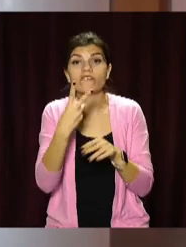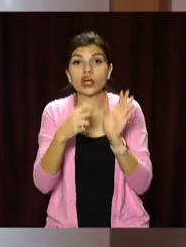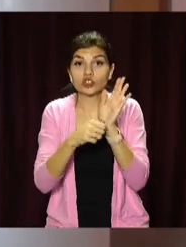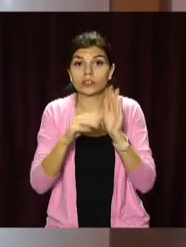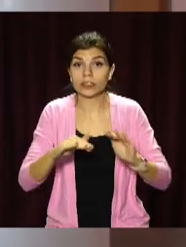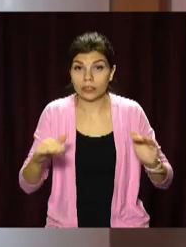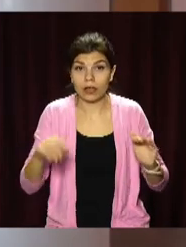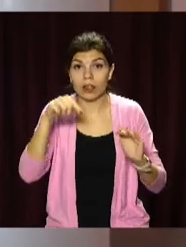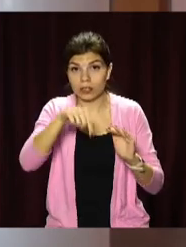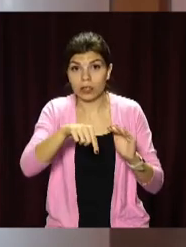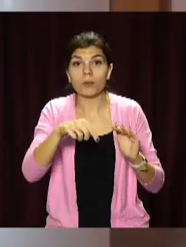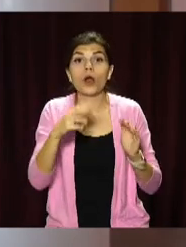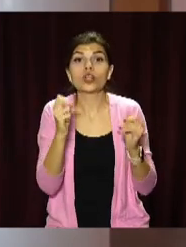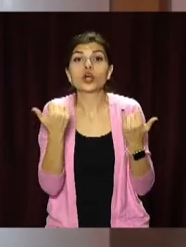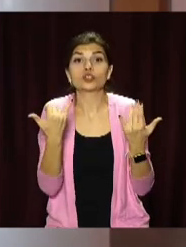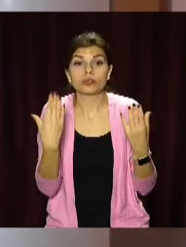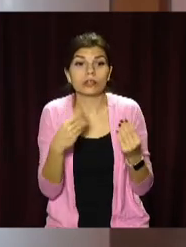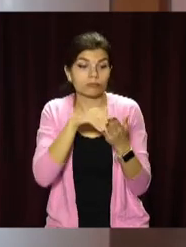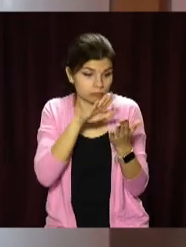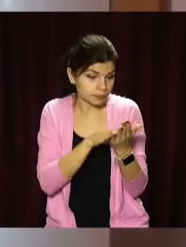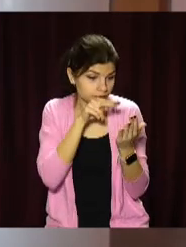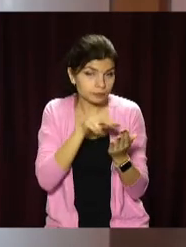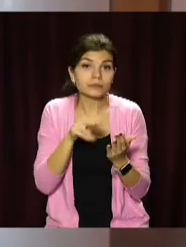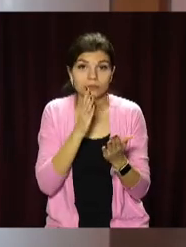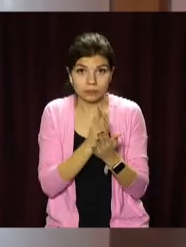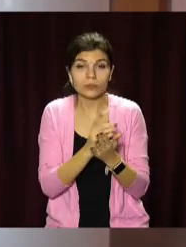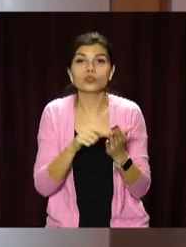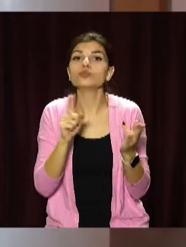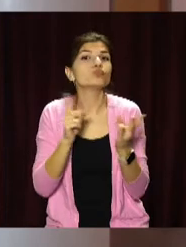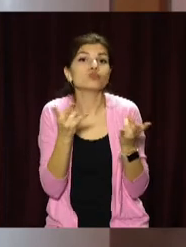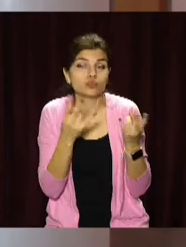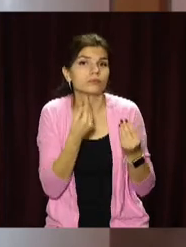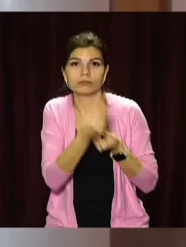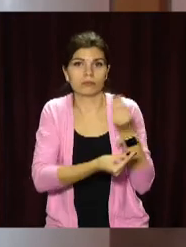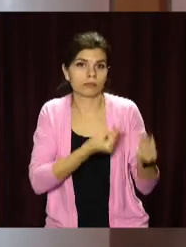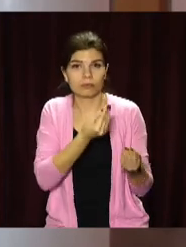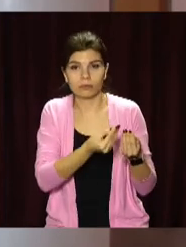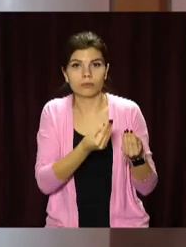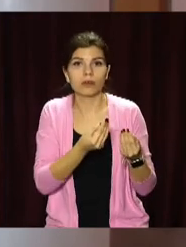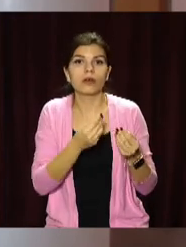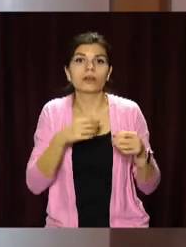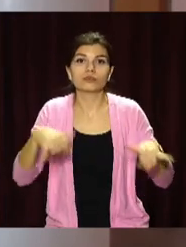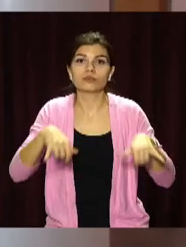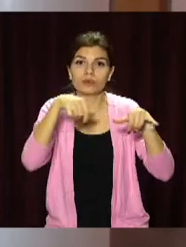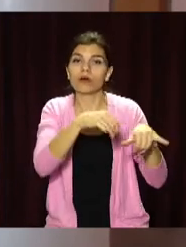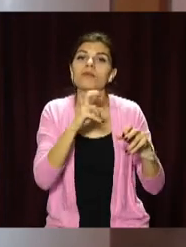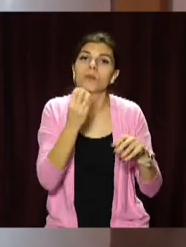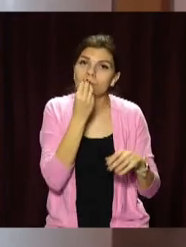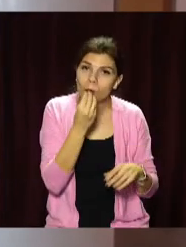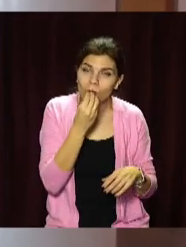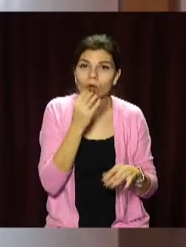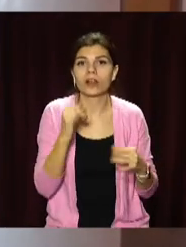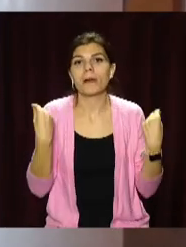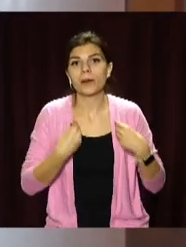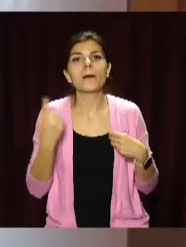26 дітей, охоплено на сьогоднішній день заходами щодо надання благодійних пакунків з продуктами та